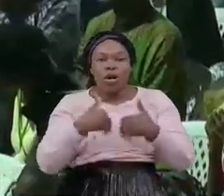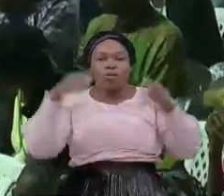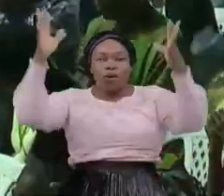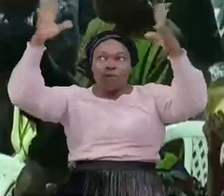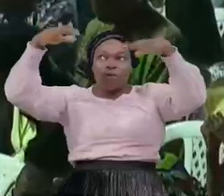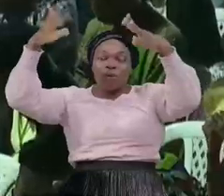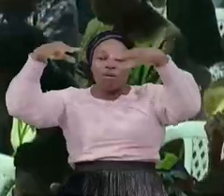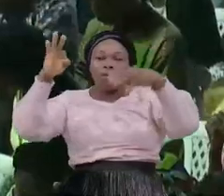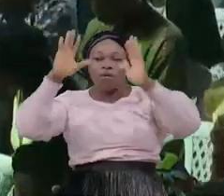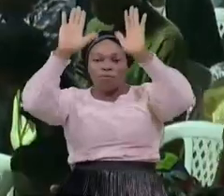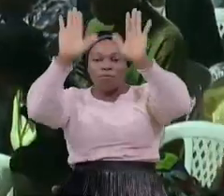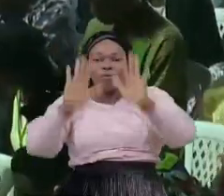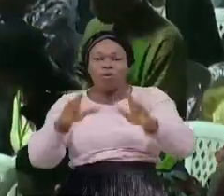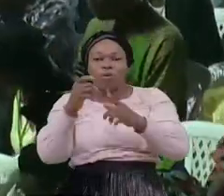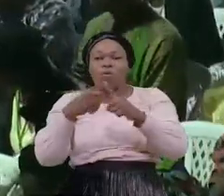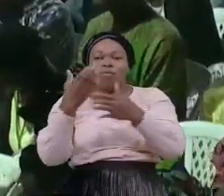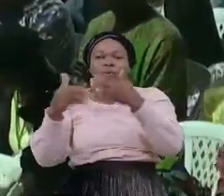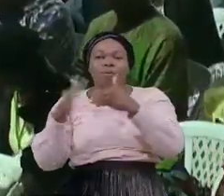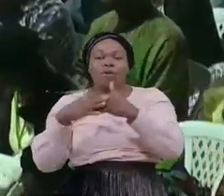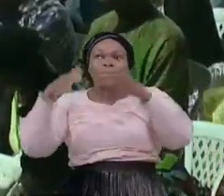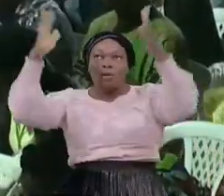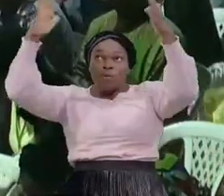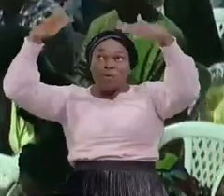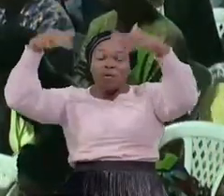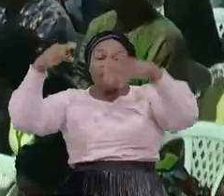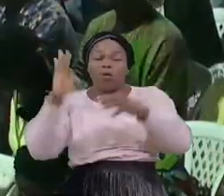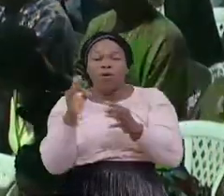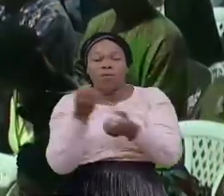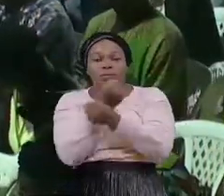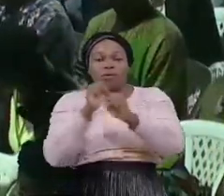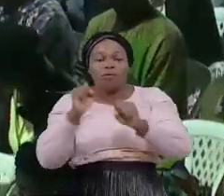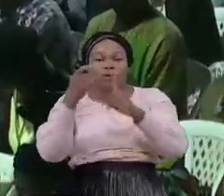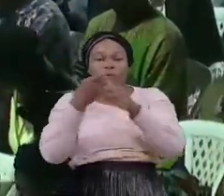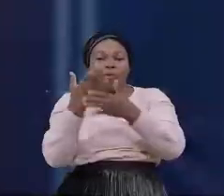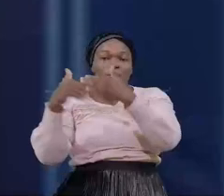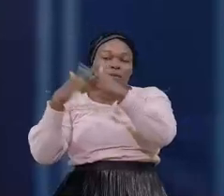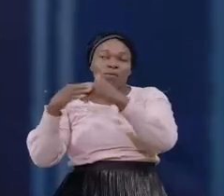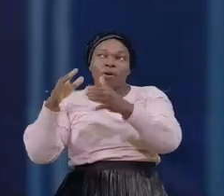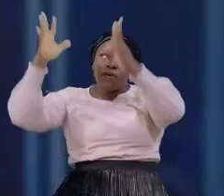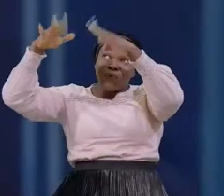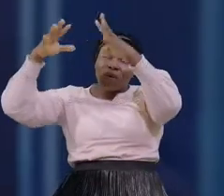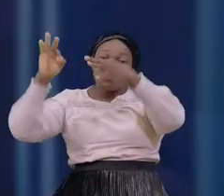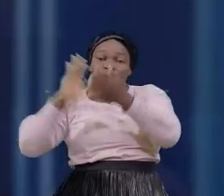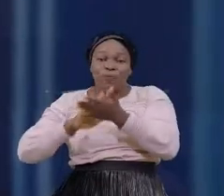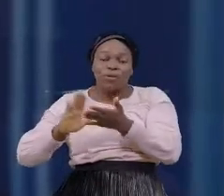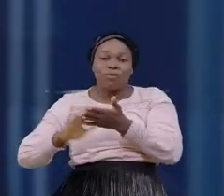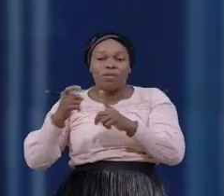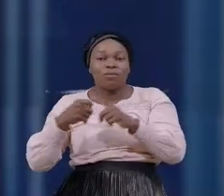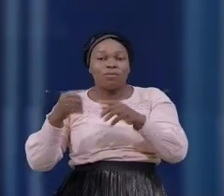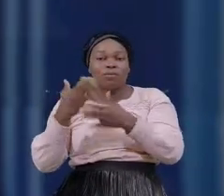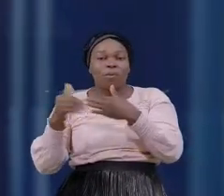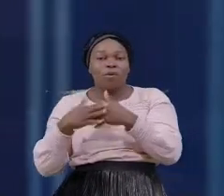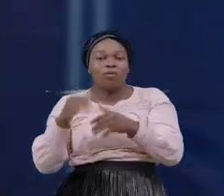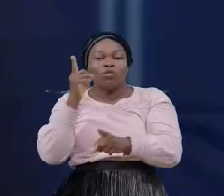ciel, la pluie de salut venant du ciel, la pluie du pardon venant du ciel,